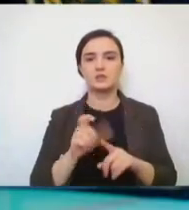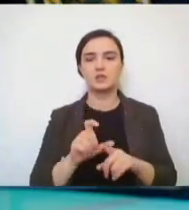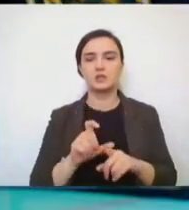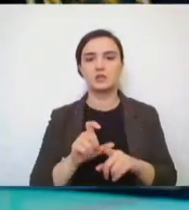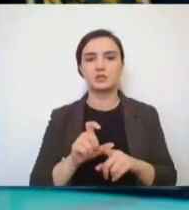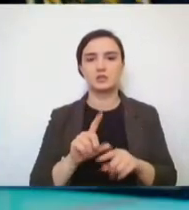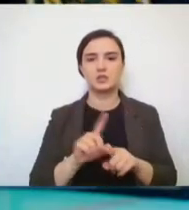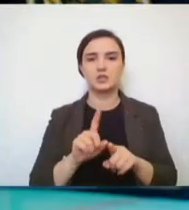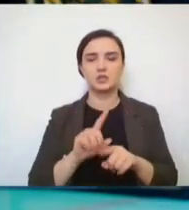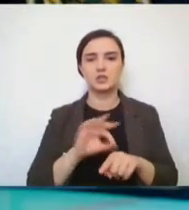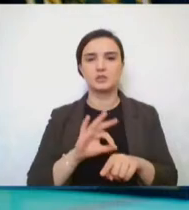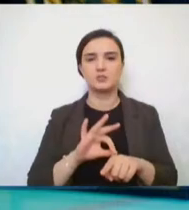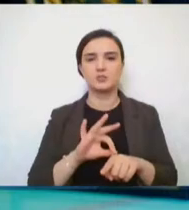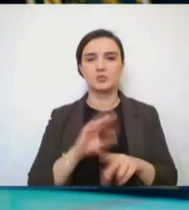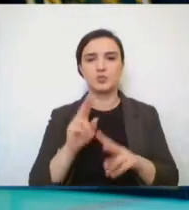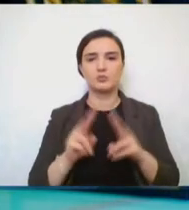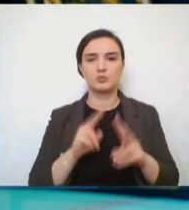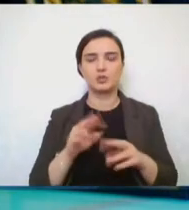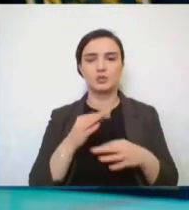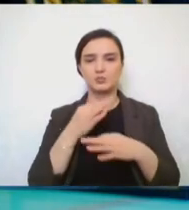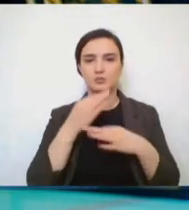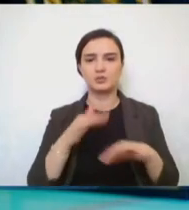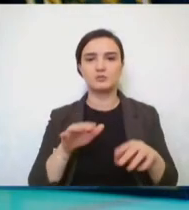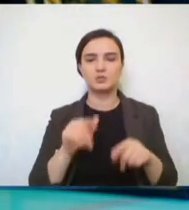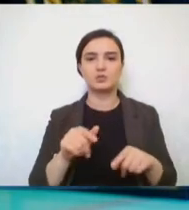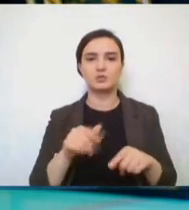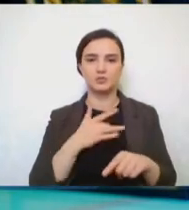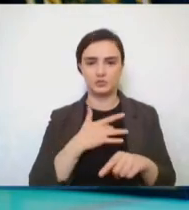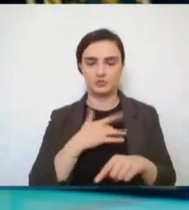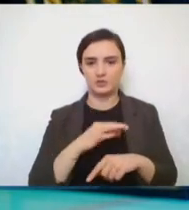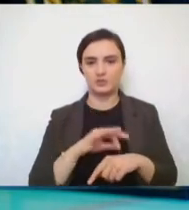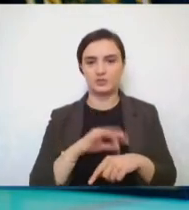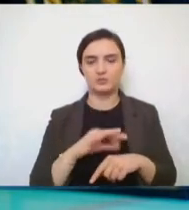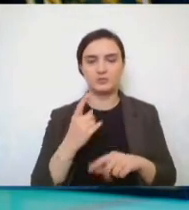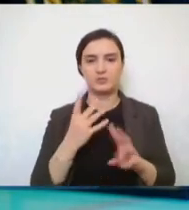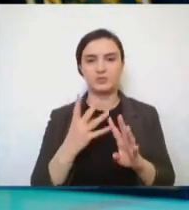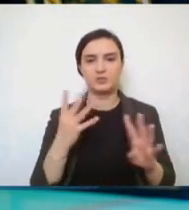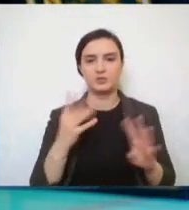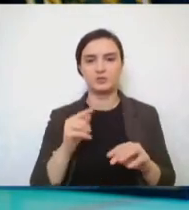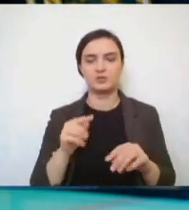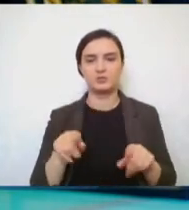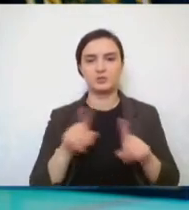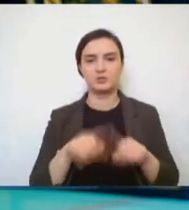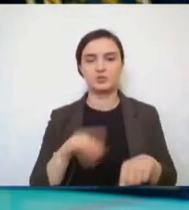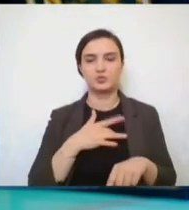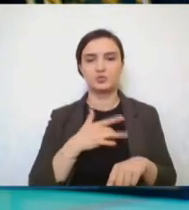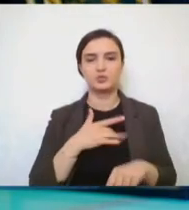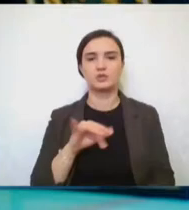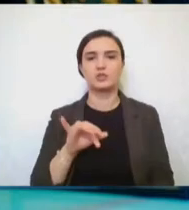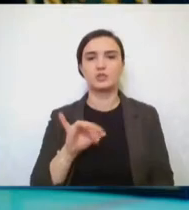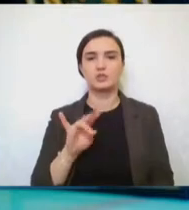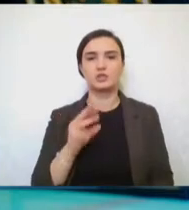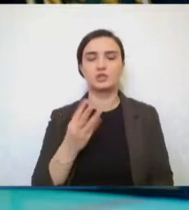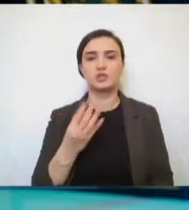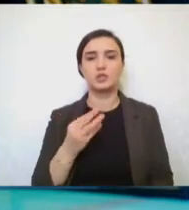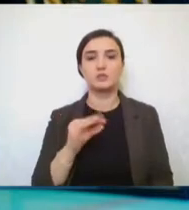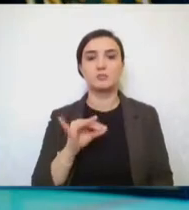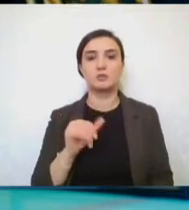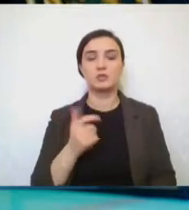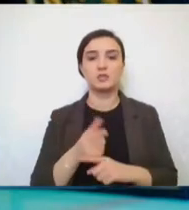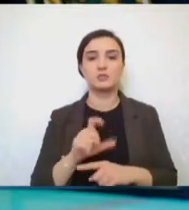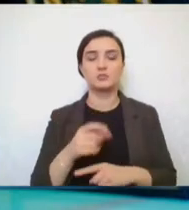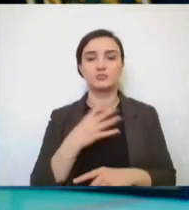არის ნებისმიერი გულის დაავადებისთვის პირველ რიგში და მათ შორის გულის შემიური დაავადებისთვის, მაგრამ აქ ძალიან მნიშვნელოვანია ჩვენ